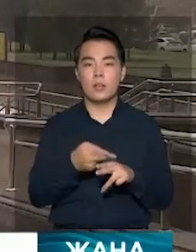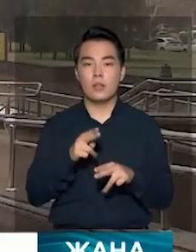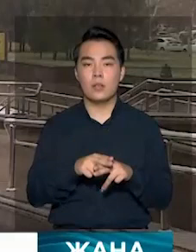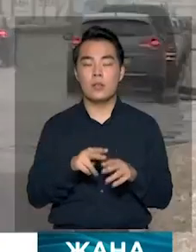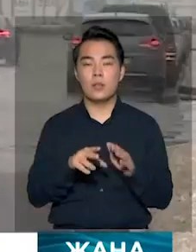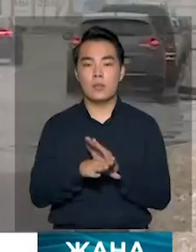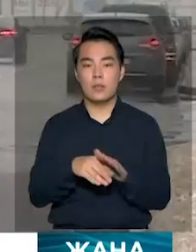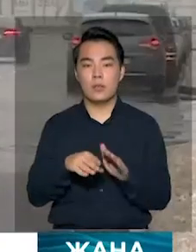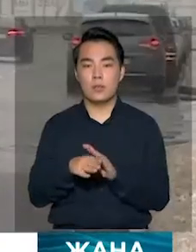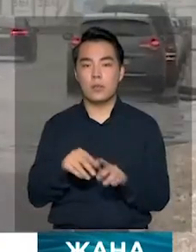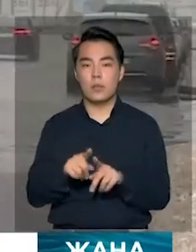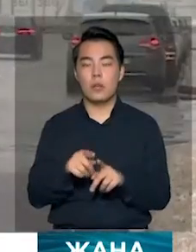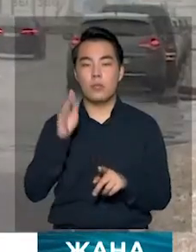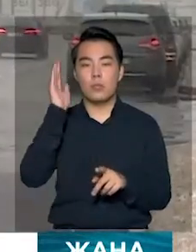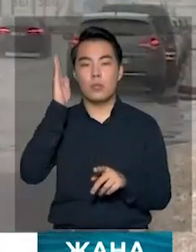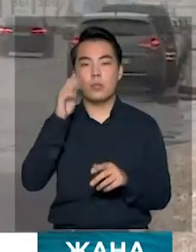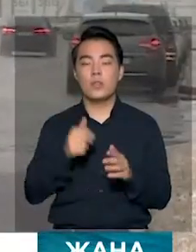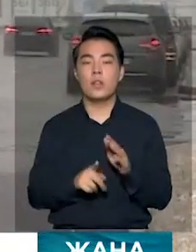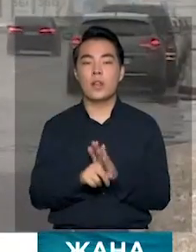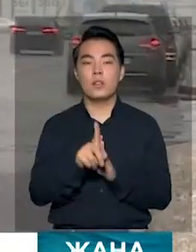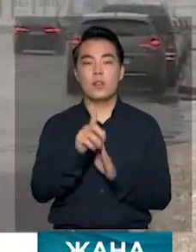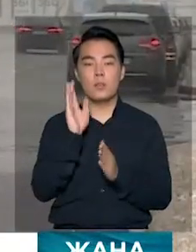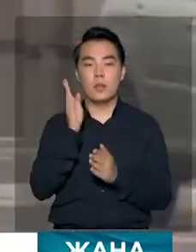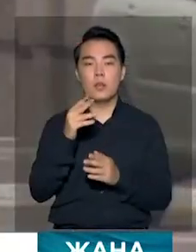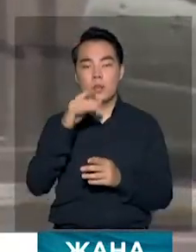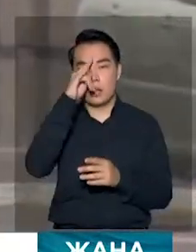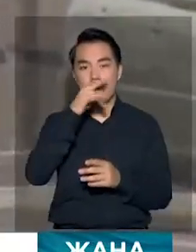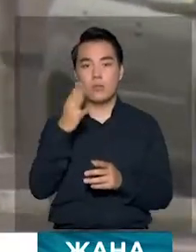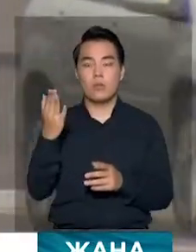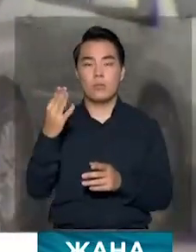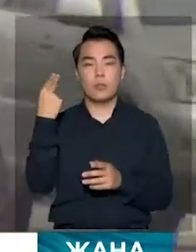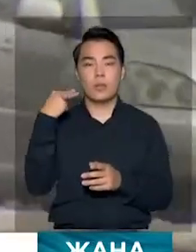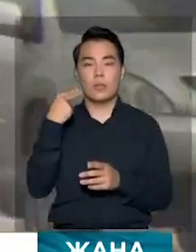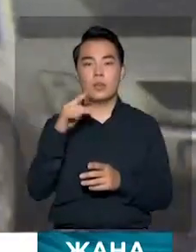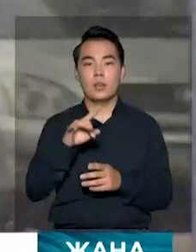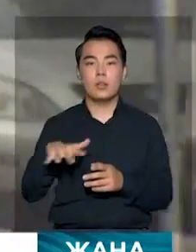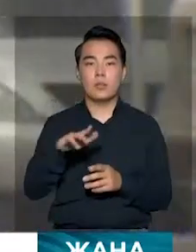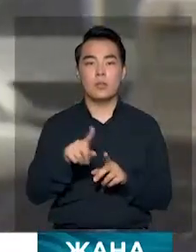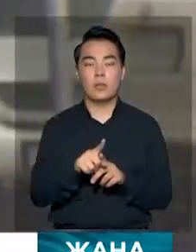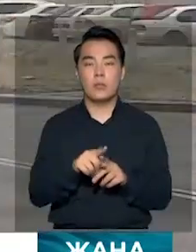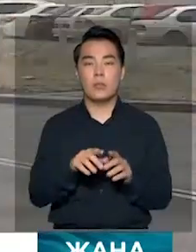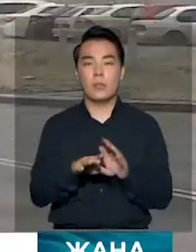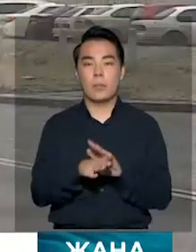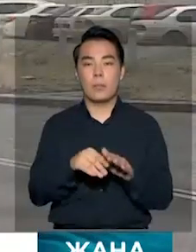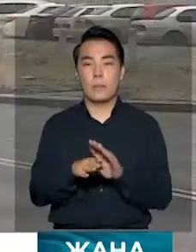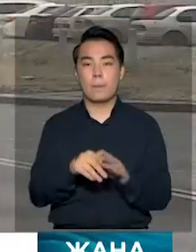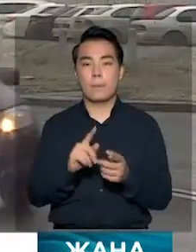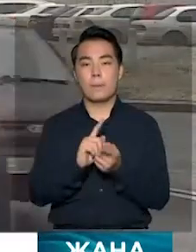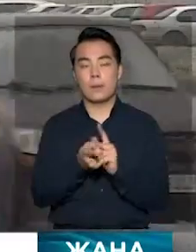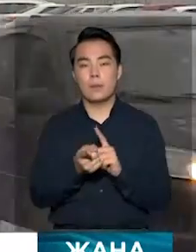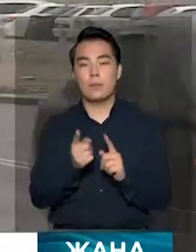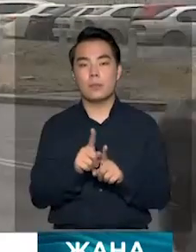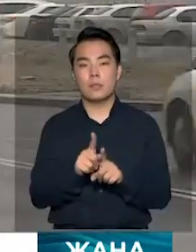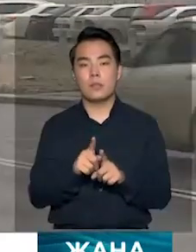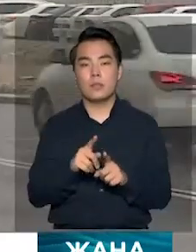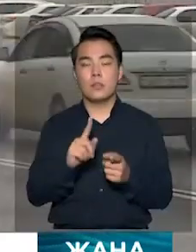ел болашағының бастауы. Себебі Қазақстан президенттік республика. Барлық билік тармақтарының трансформациясы